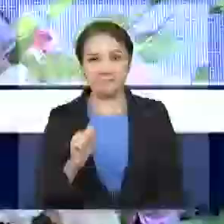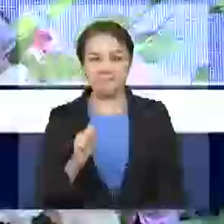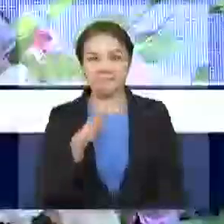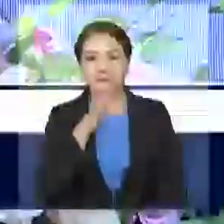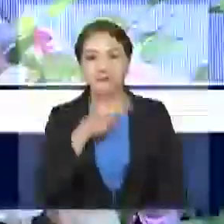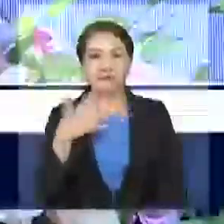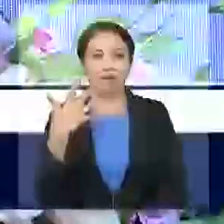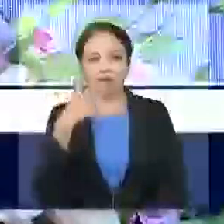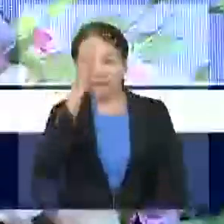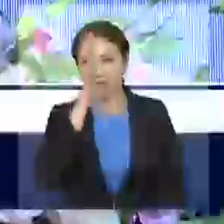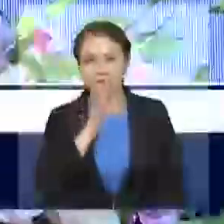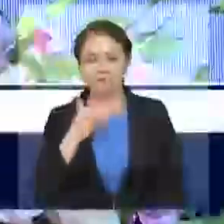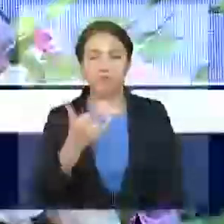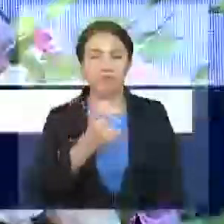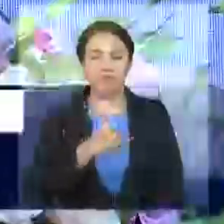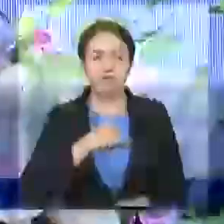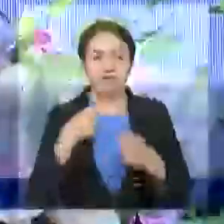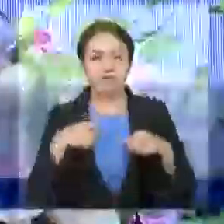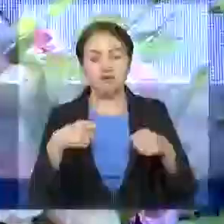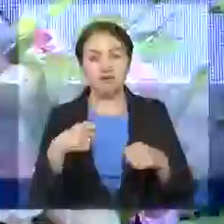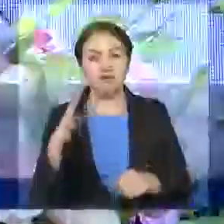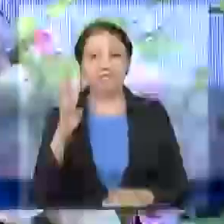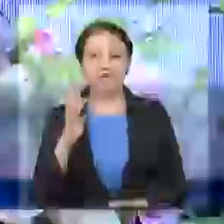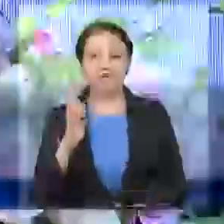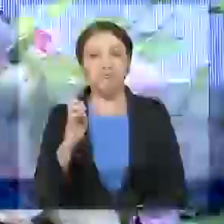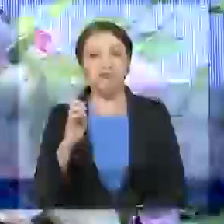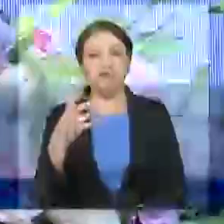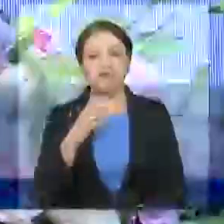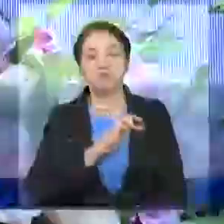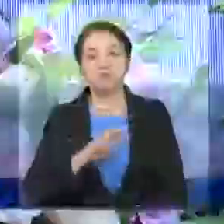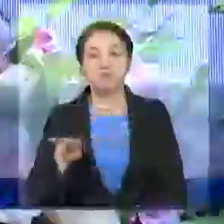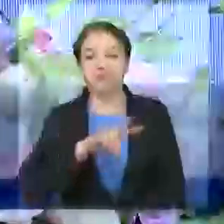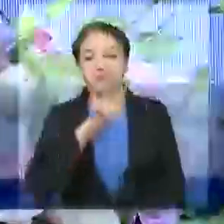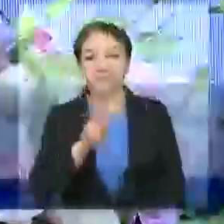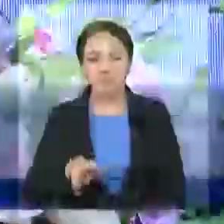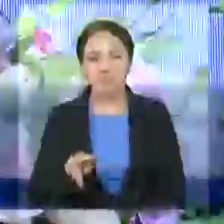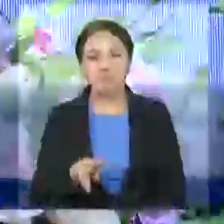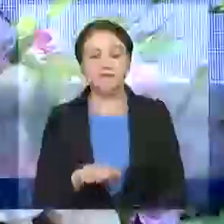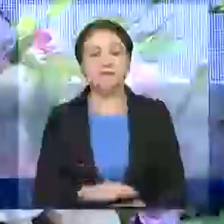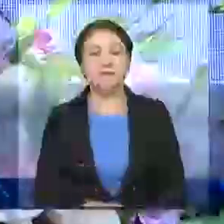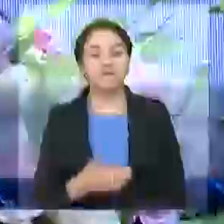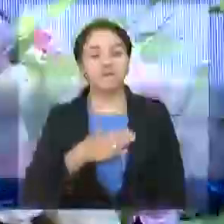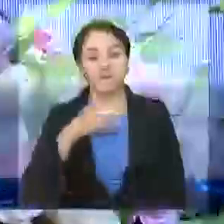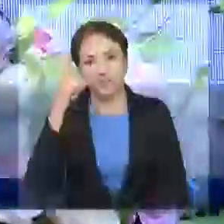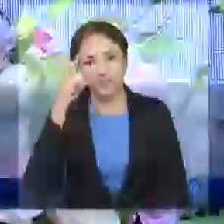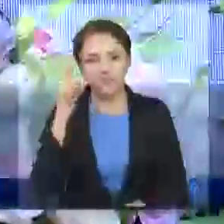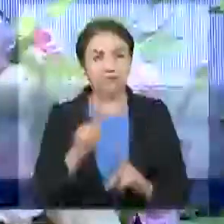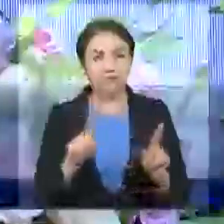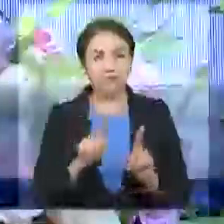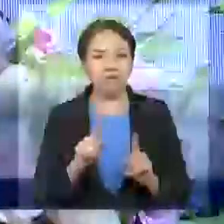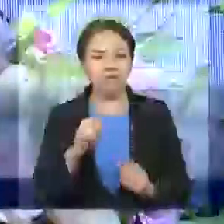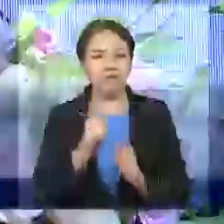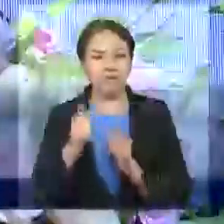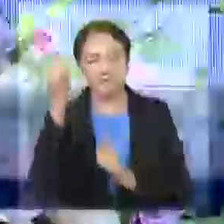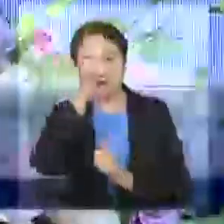период 5 месяцев у нас товарооборот составил 400 миллионов долларов. Я думаю, что из года в